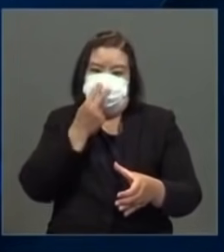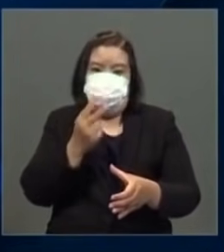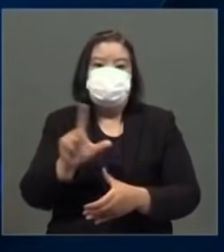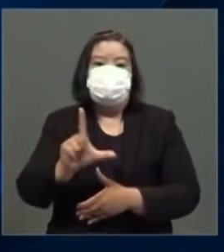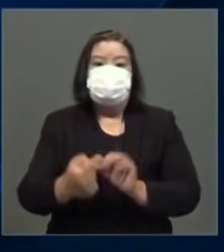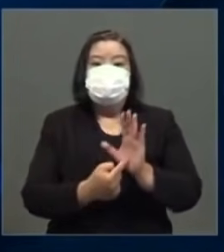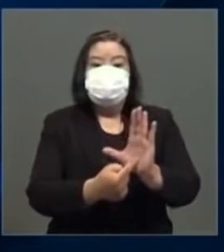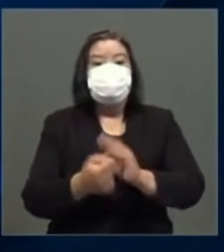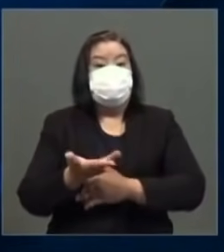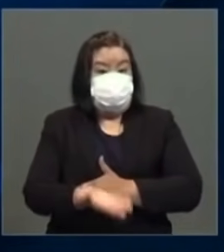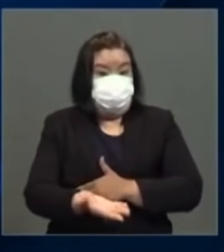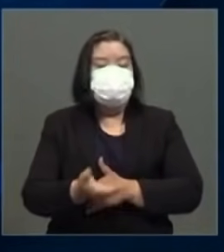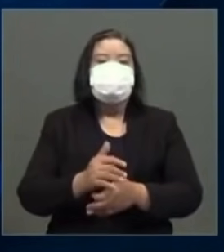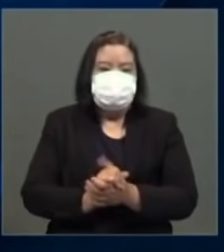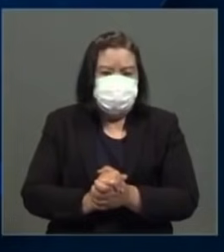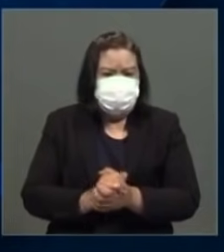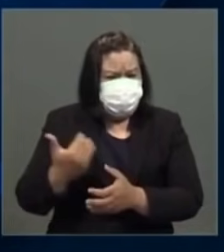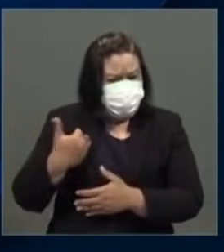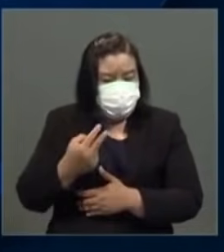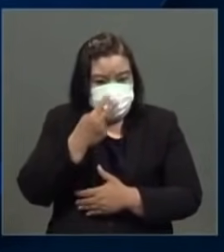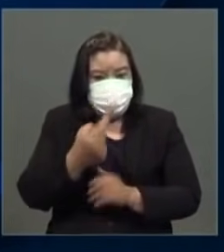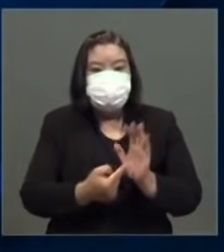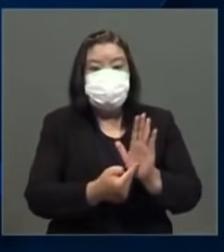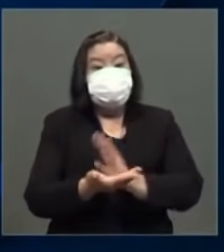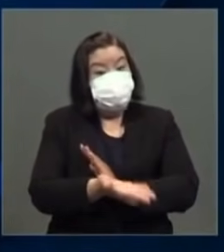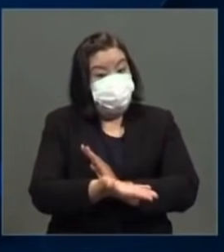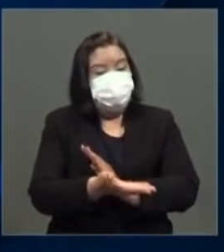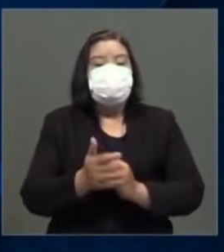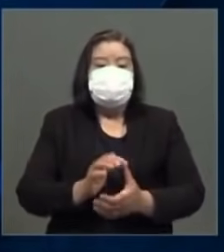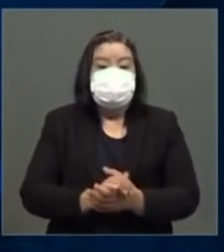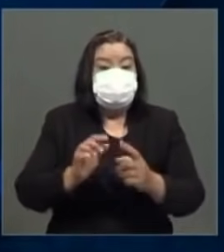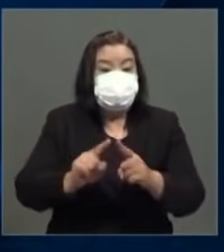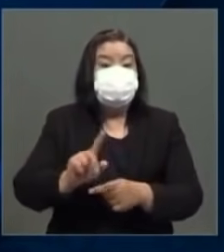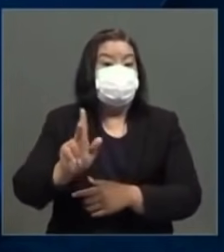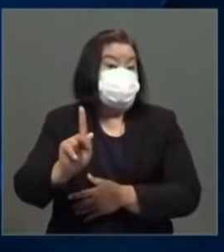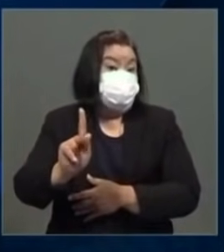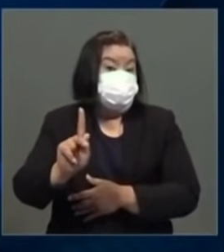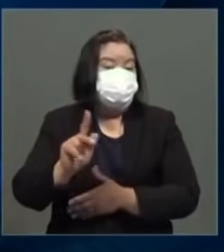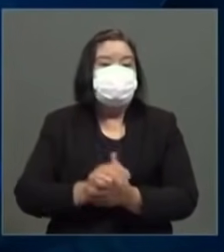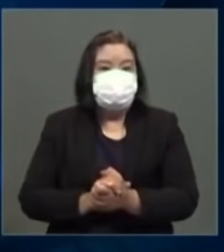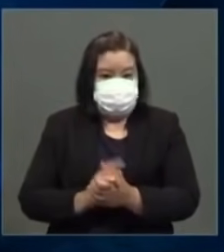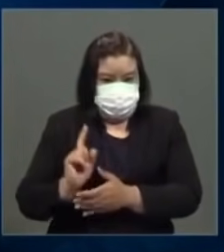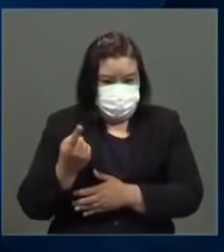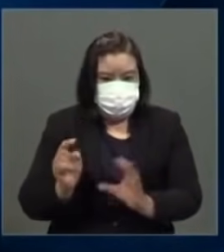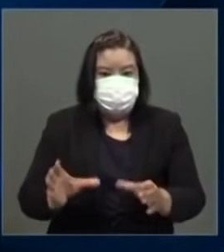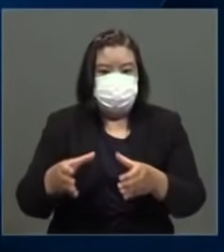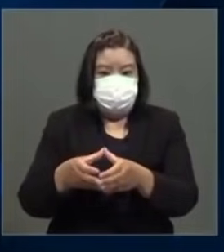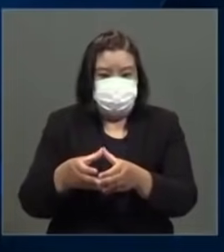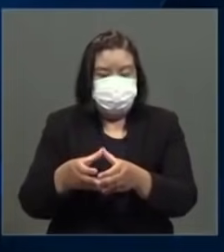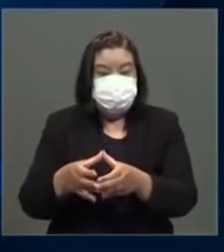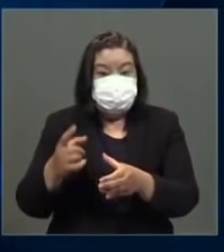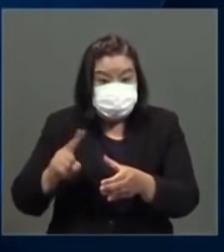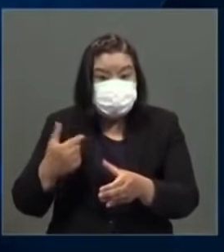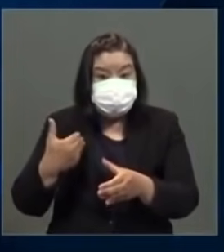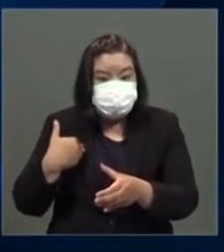เห็นตามแผนภาพที่ว่านี้นะครับส่วนสีเขียวก็จะเพิ่มขึ้น2แห่งก็คือควบคุมได้แล้วไม่มีร